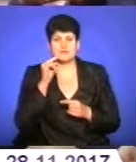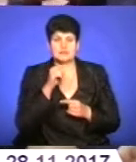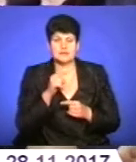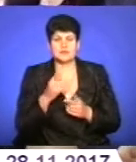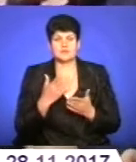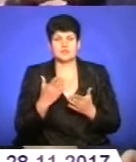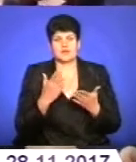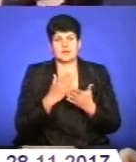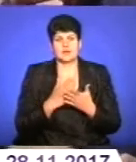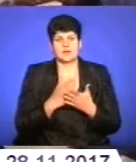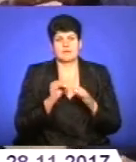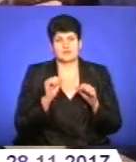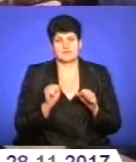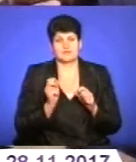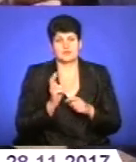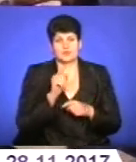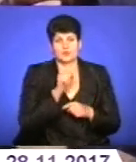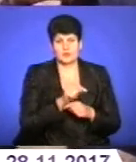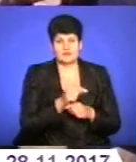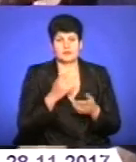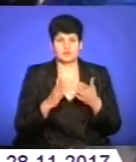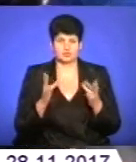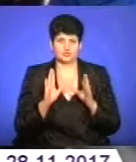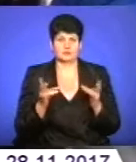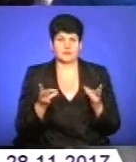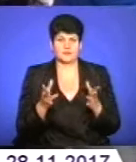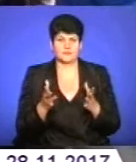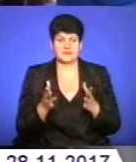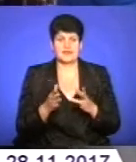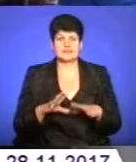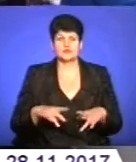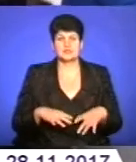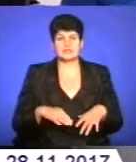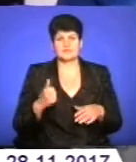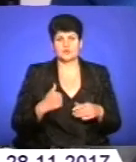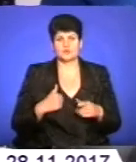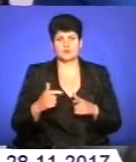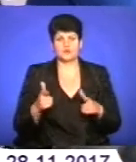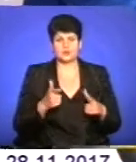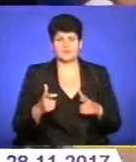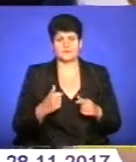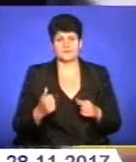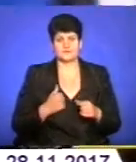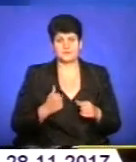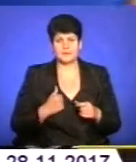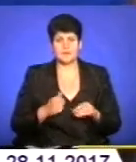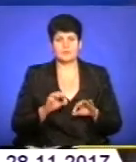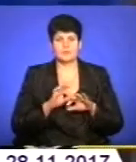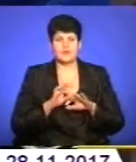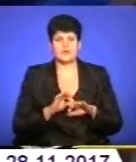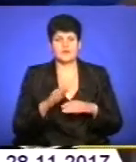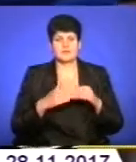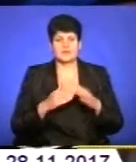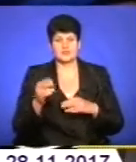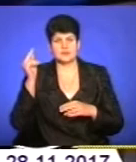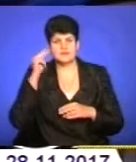дійсно можливо самому туди піти, якщо буде потреба. Інструктори з військової підготовки Збройних сил України провели практичні